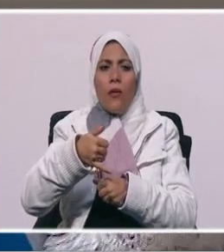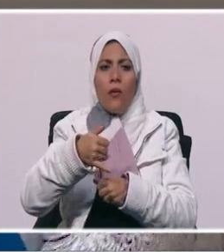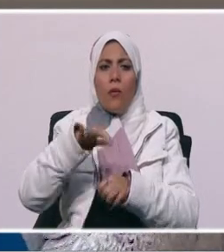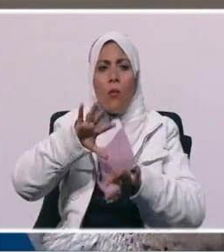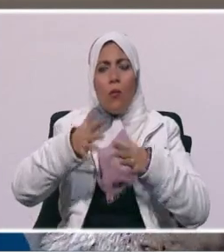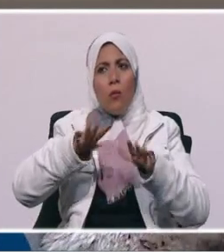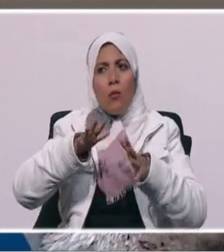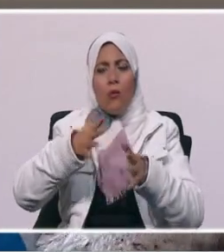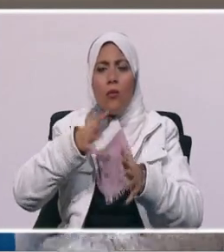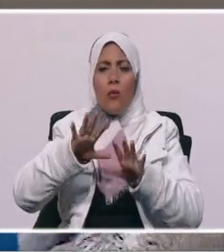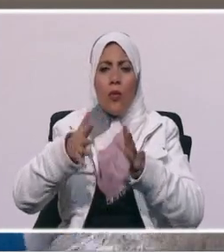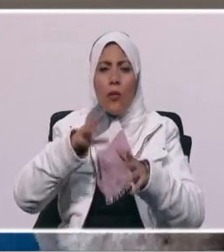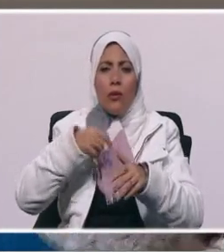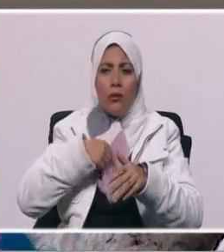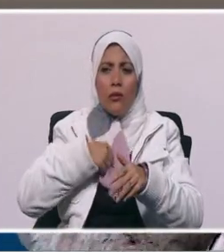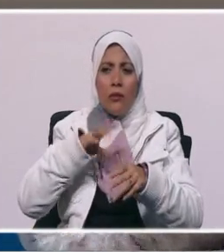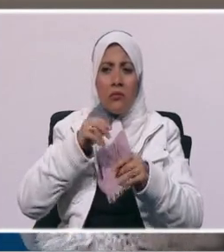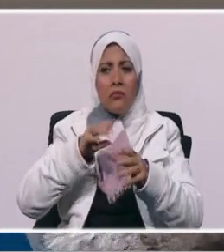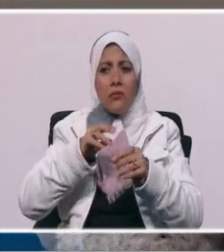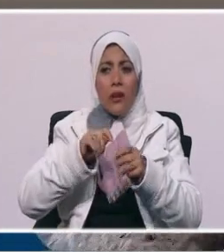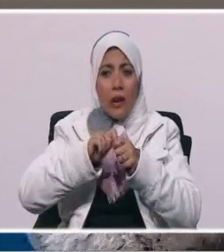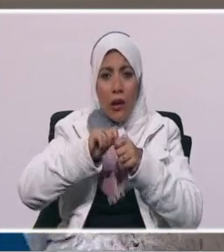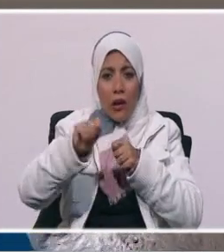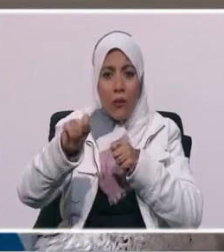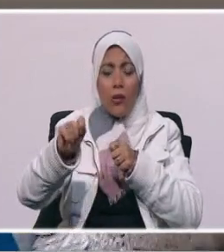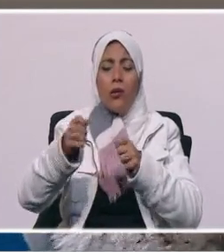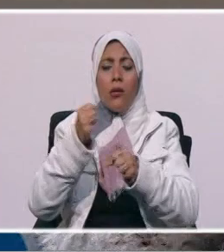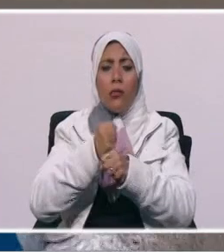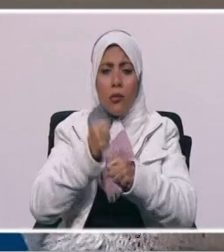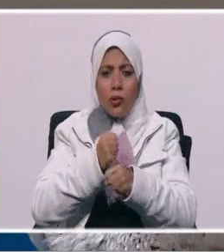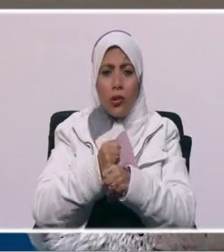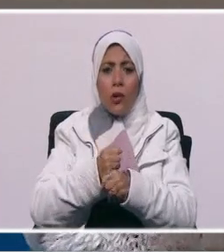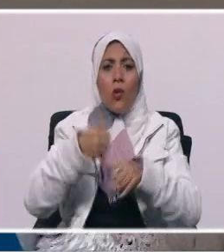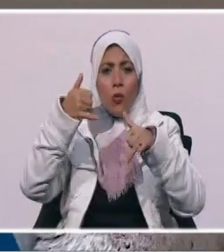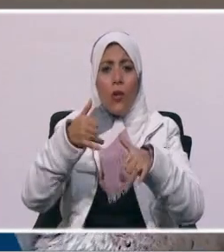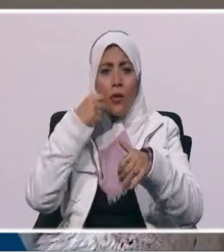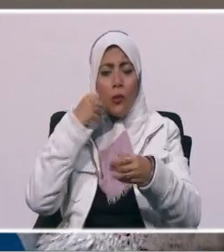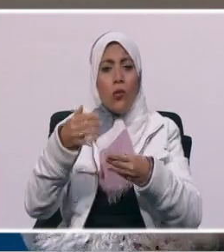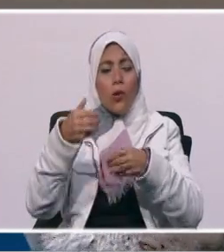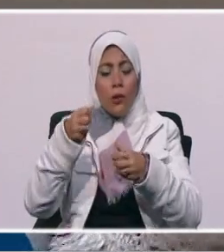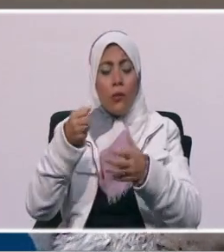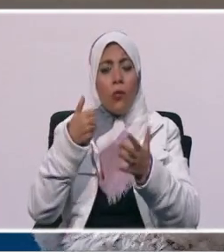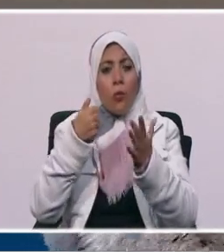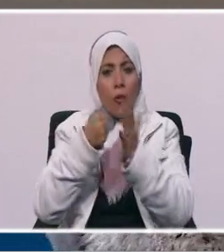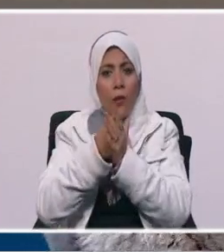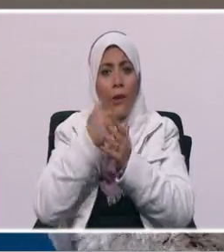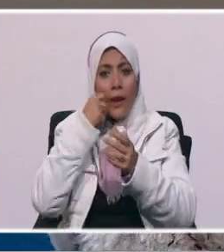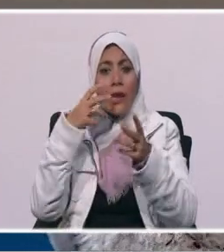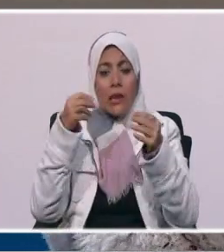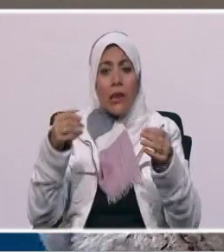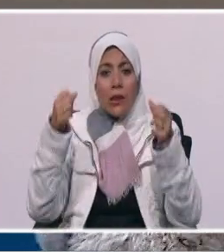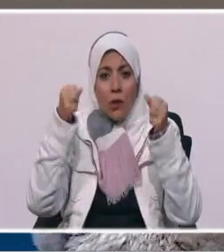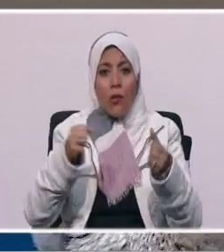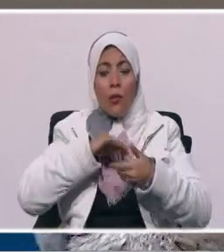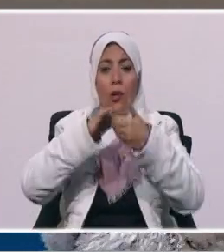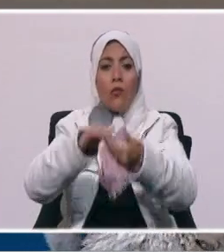يمكن انا على مدى مشواري في الحياة يمكن وقفت مع ناس كتير وكان عندي يقين